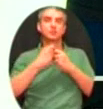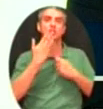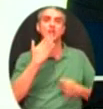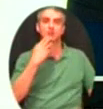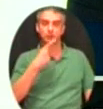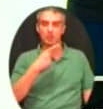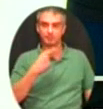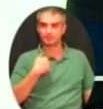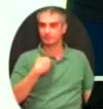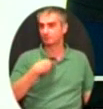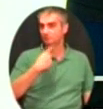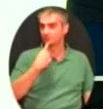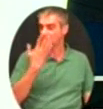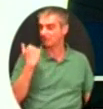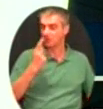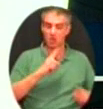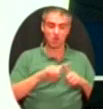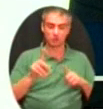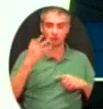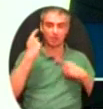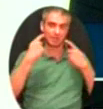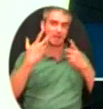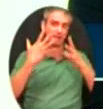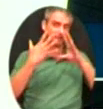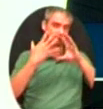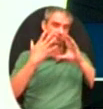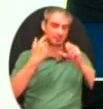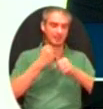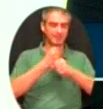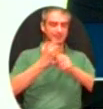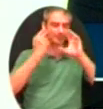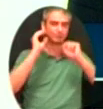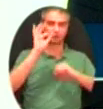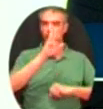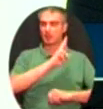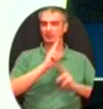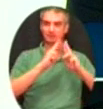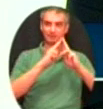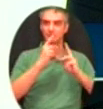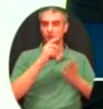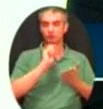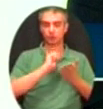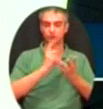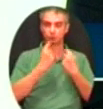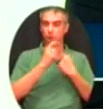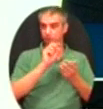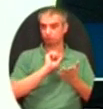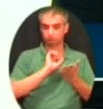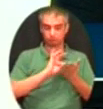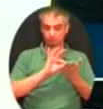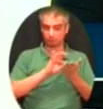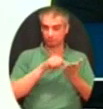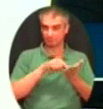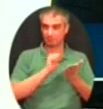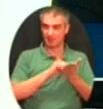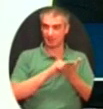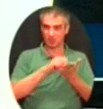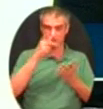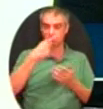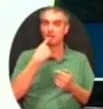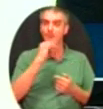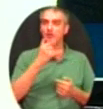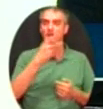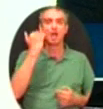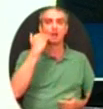ירושלים. אני רק מציין שלפני חודש היה דיפלומט צרפתי שצוטט באשר קלאוסט גם בעניין הזה שמדבר על כך